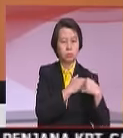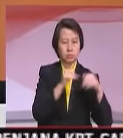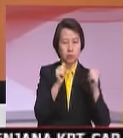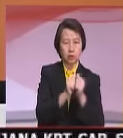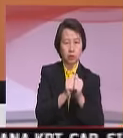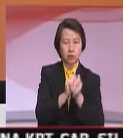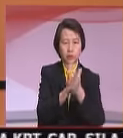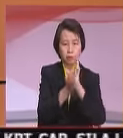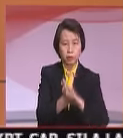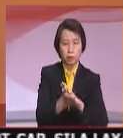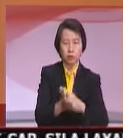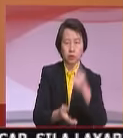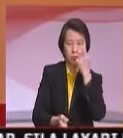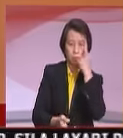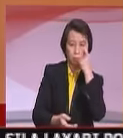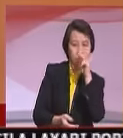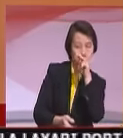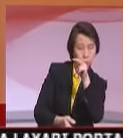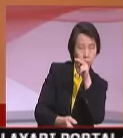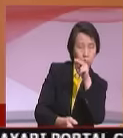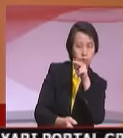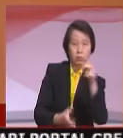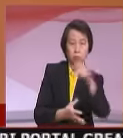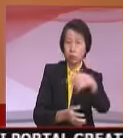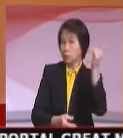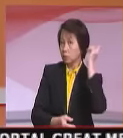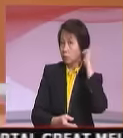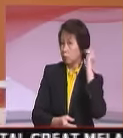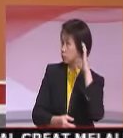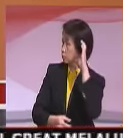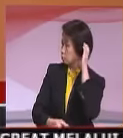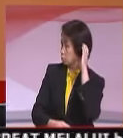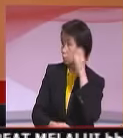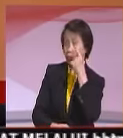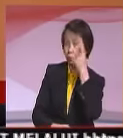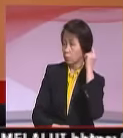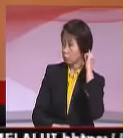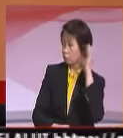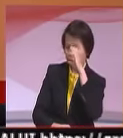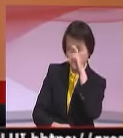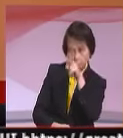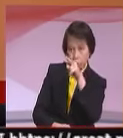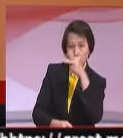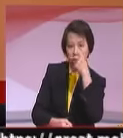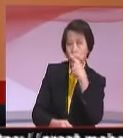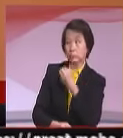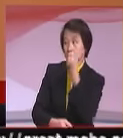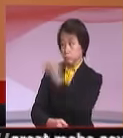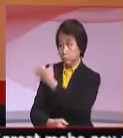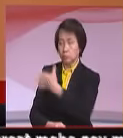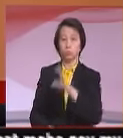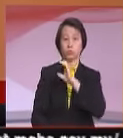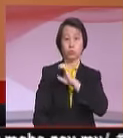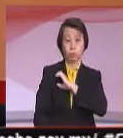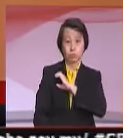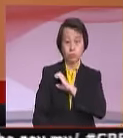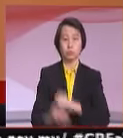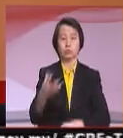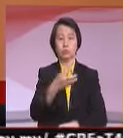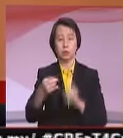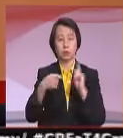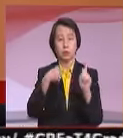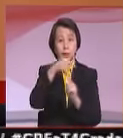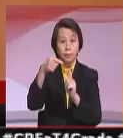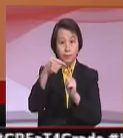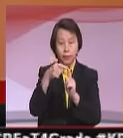dengan menjadi mata dan telinga untuk pihak berkuasa. Dan